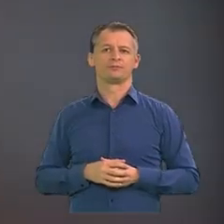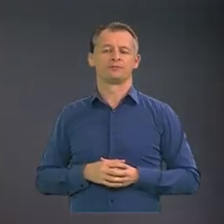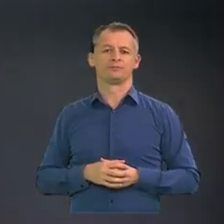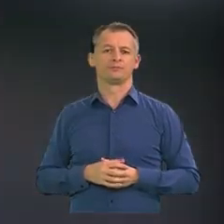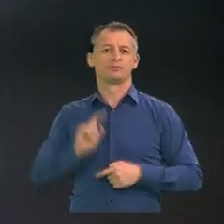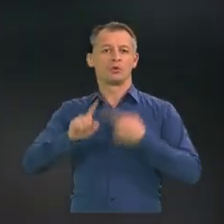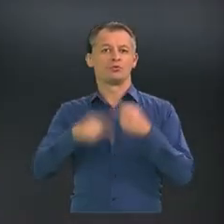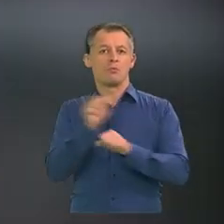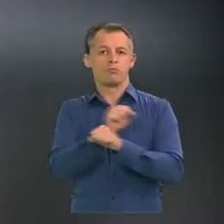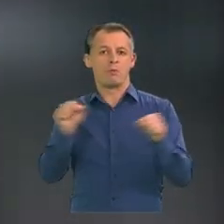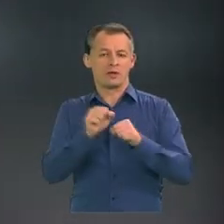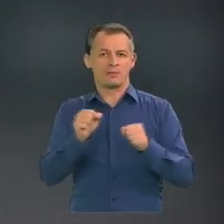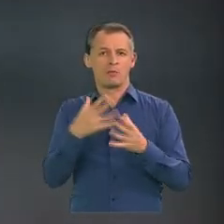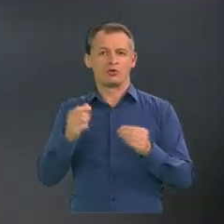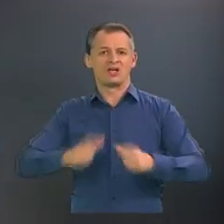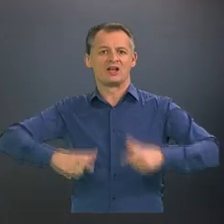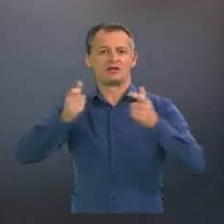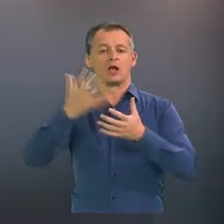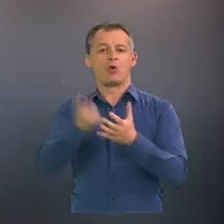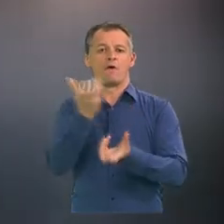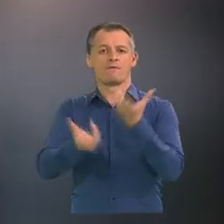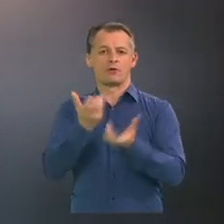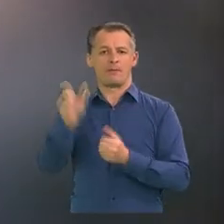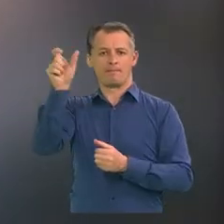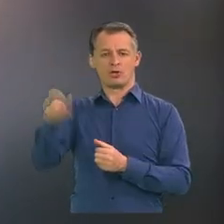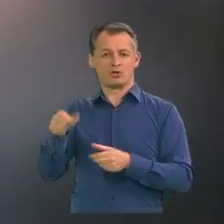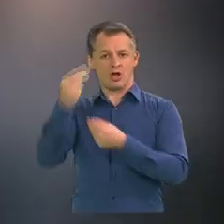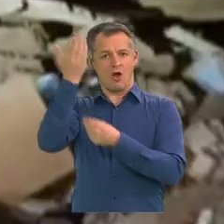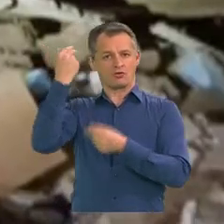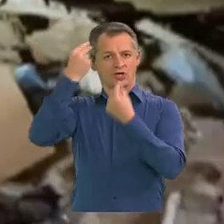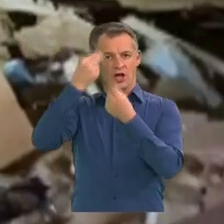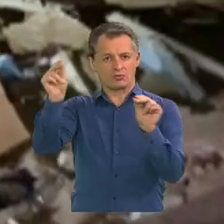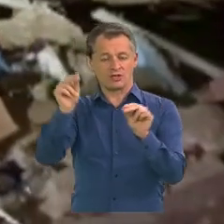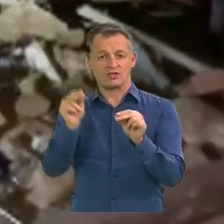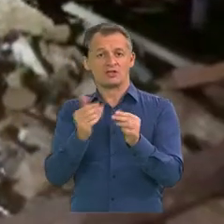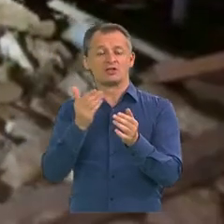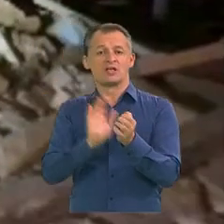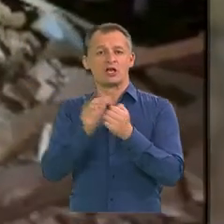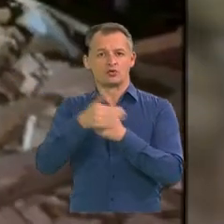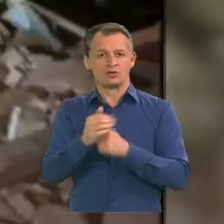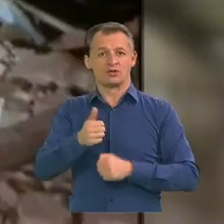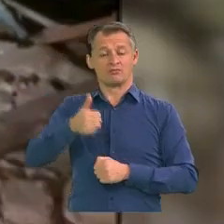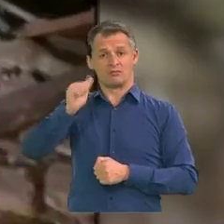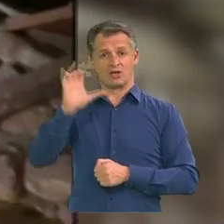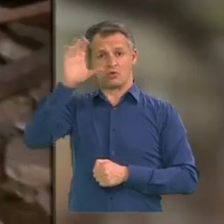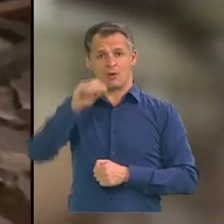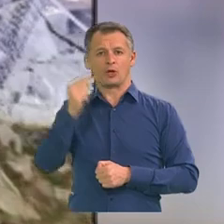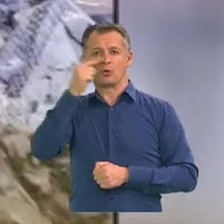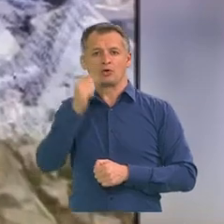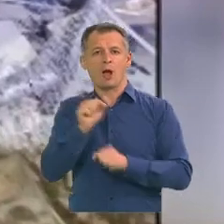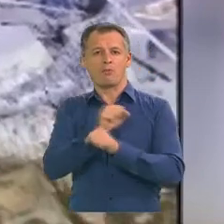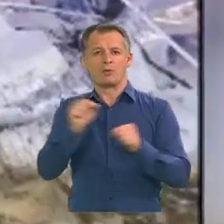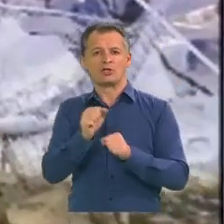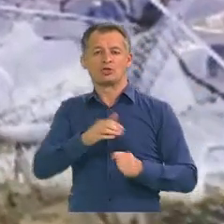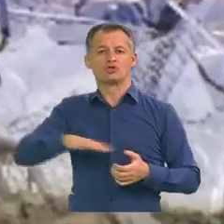În urma bombardamentelor, mai multe clădiri au luat foc, iar civilii au fost avertizați să se adăpostească. Noaptea trecută, rușii au bombardat din nou și regiunea